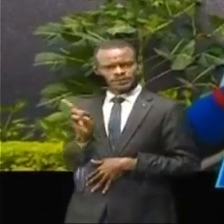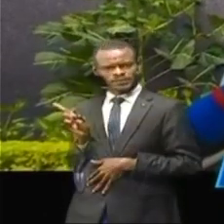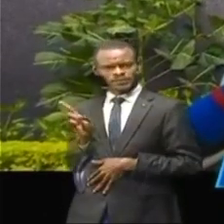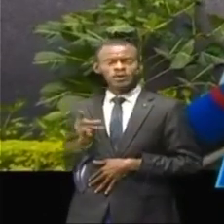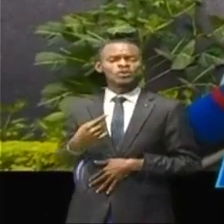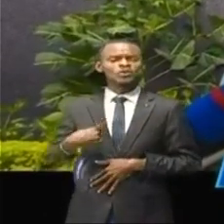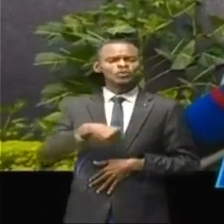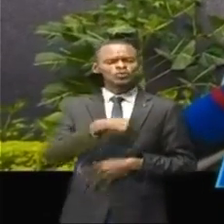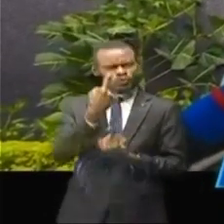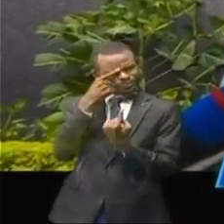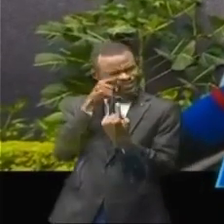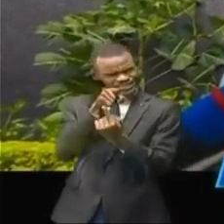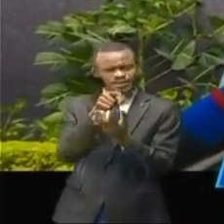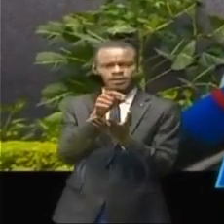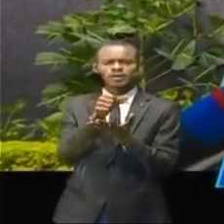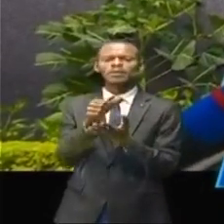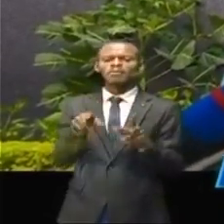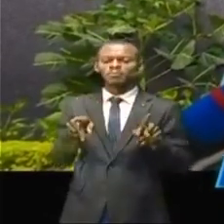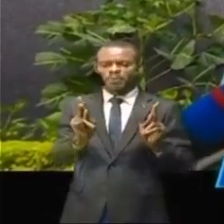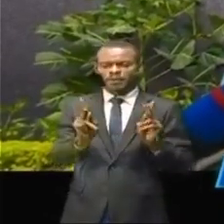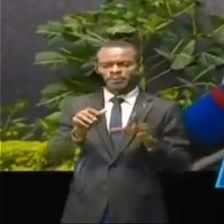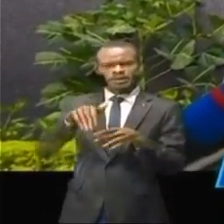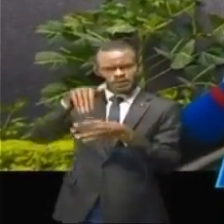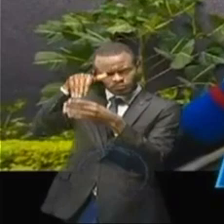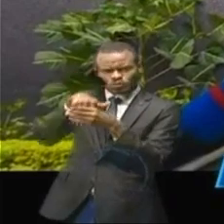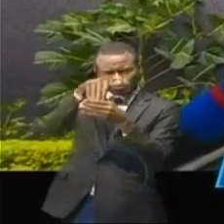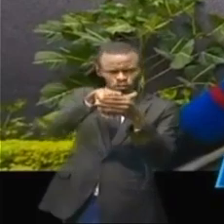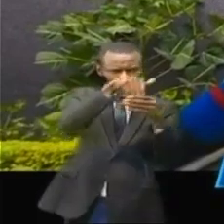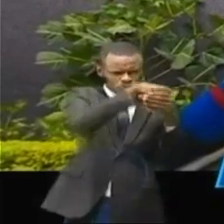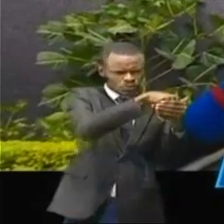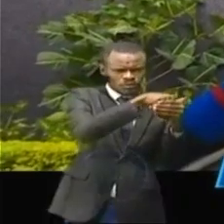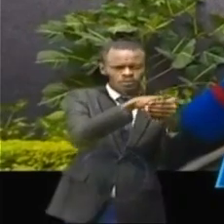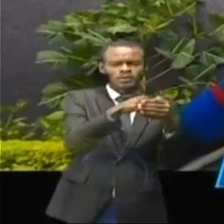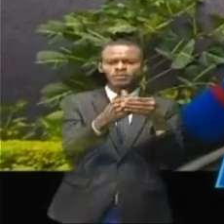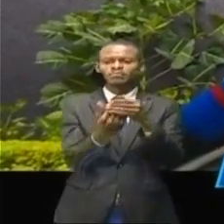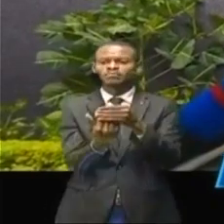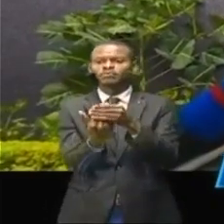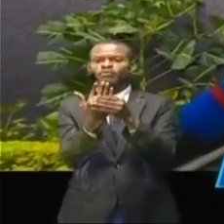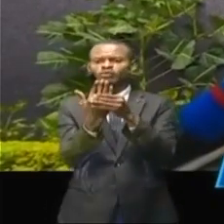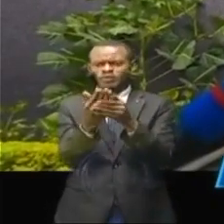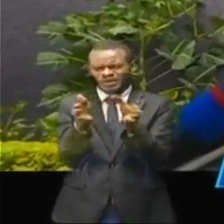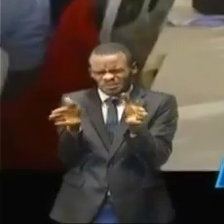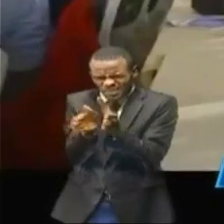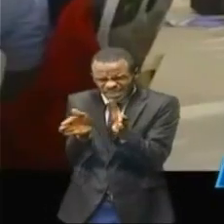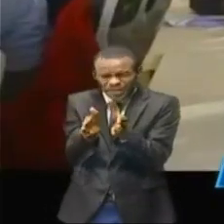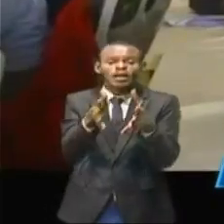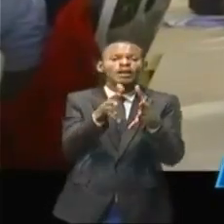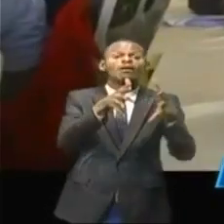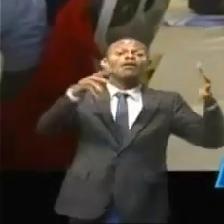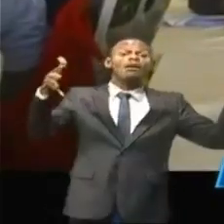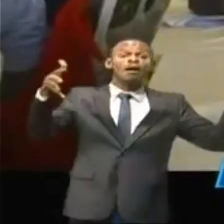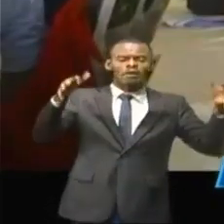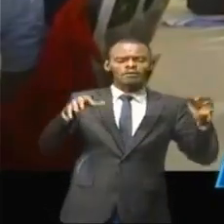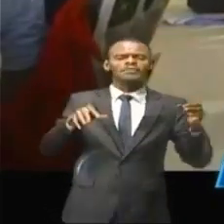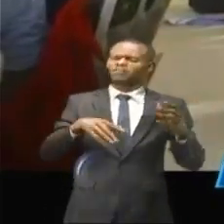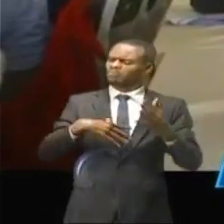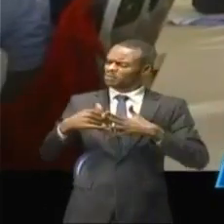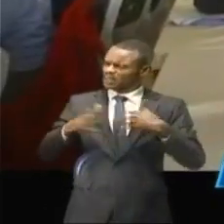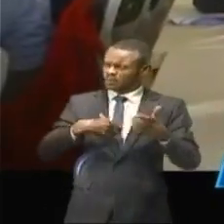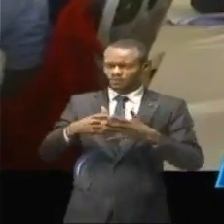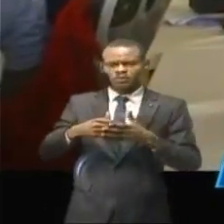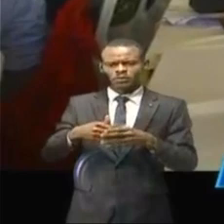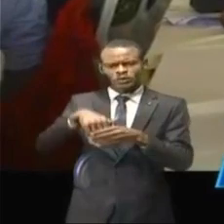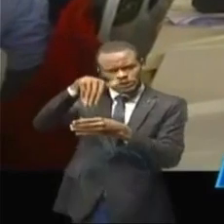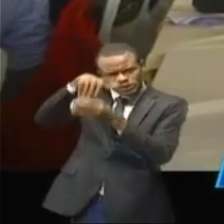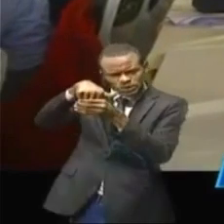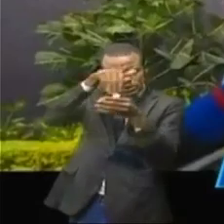l'agriculture soit transformée à tous les niveaux, au niveau des grands producteurs, ainsi bien qu'au niveau des petits producteurs, afin que tout